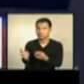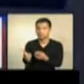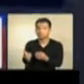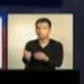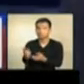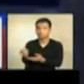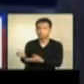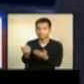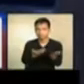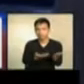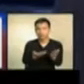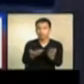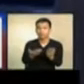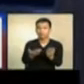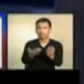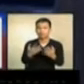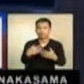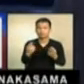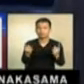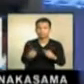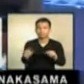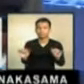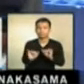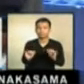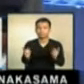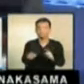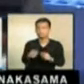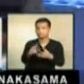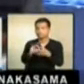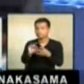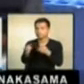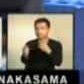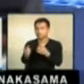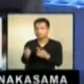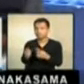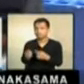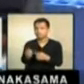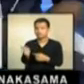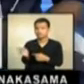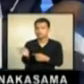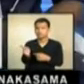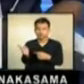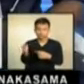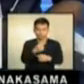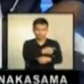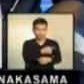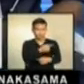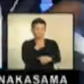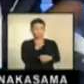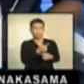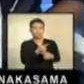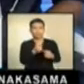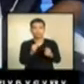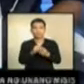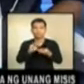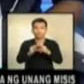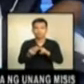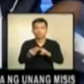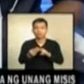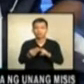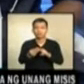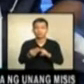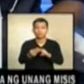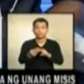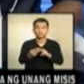nag-usap na rin po kayo ng anak niyo tungkol sa insidente. Opo. Ano pong nasabi sa inyo ng inyong anak? Kasi pumunta sila doon kasama yung kaklase ay taga roon.